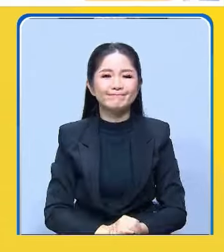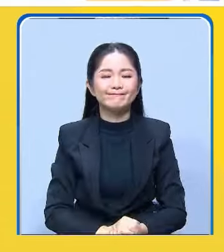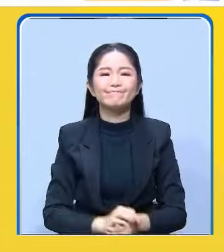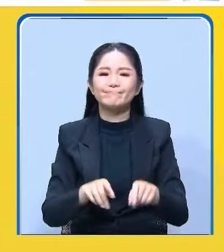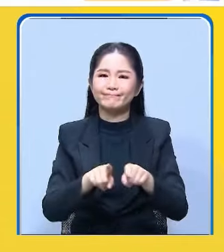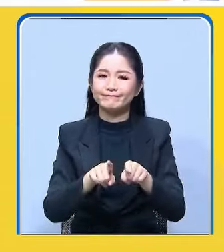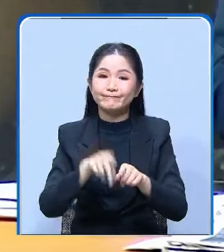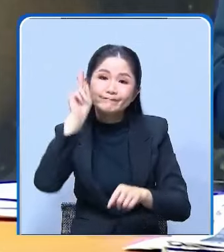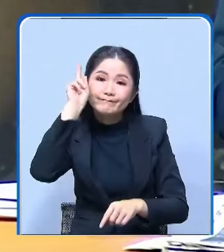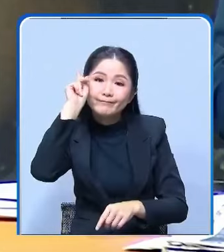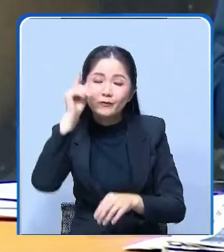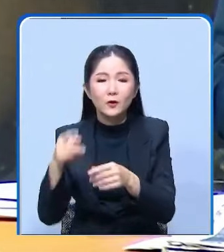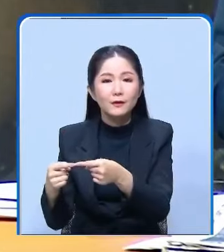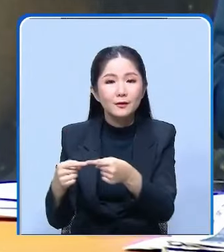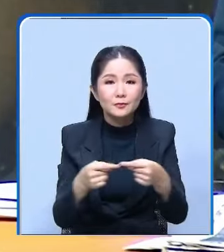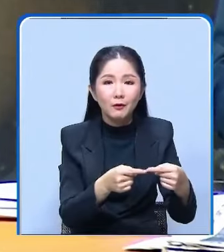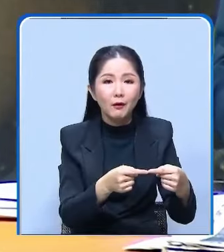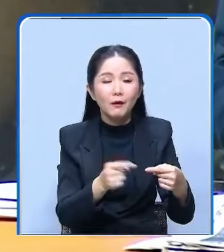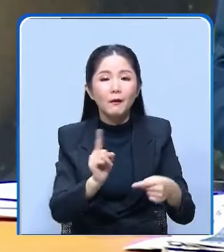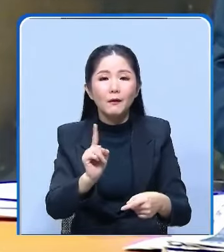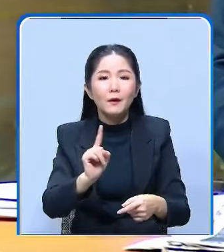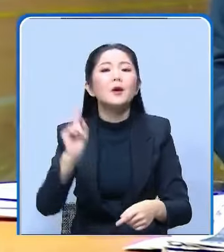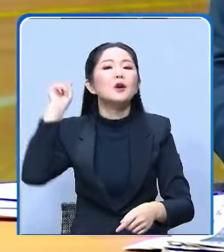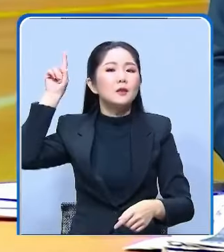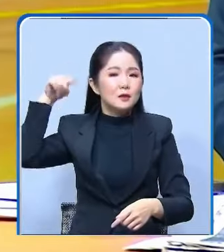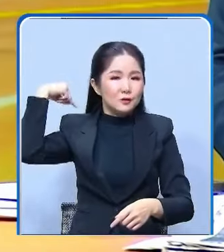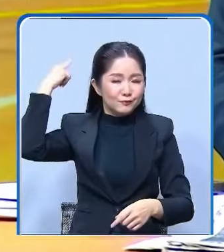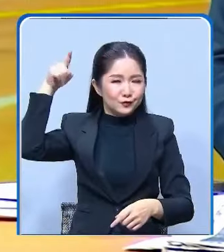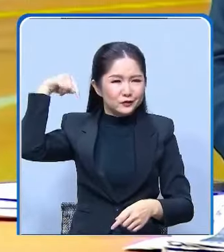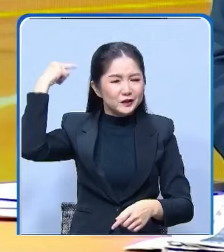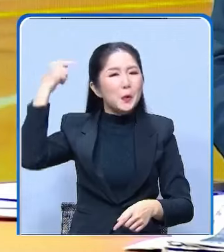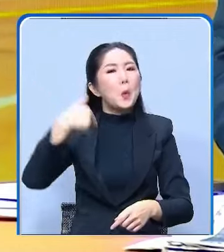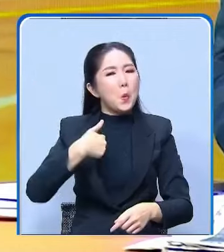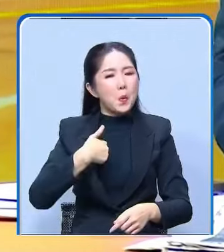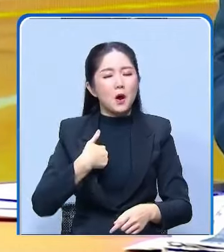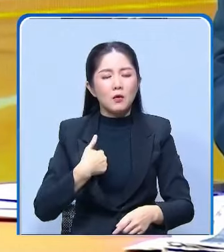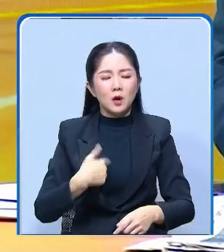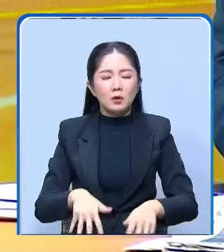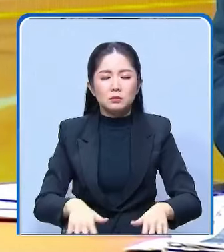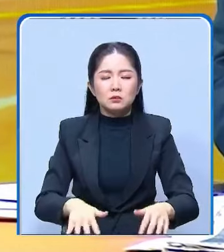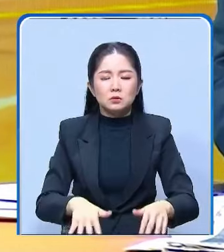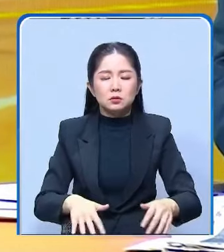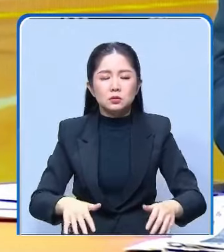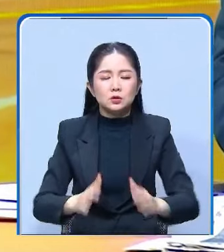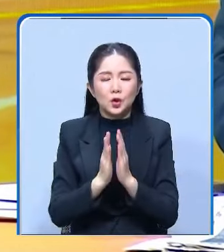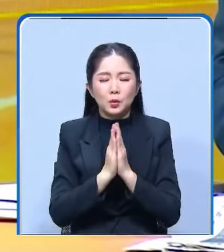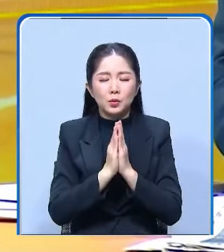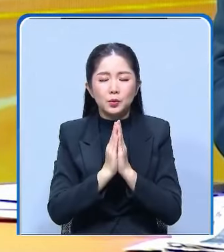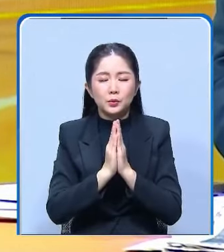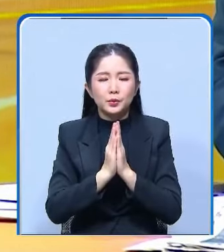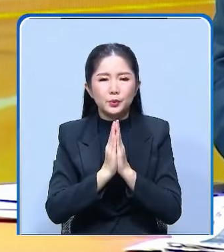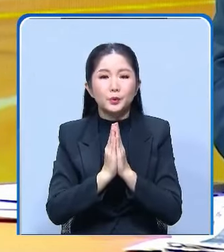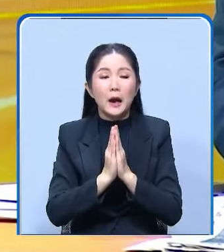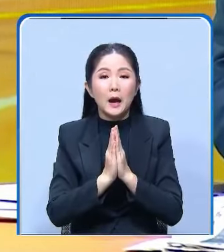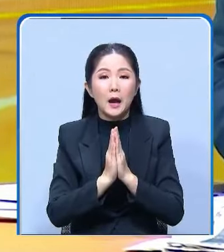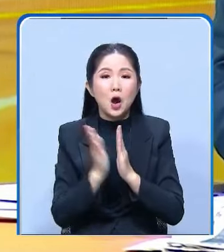่าวที่จะเล่าต่อไปนี้นะคะผู้หญิงคนนี้เธออ้างว่าเธอเป็นร่างทรงพญานาคราชนะคะไม่ได้อ้างเปล่าๆนะ